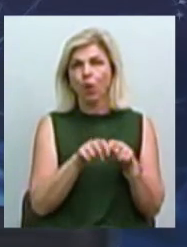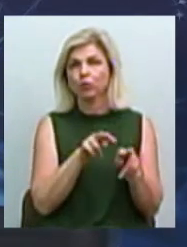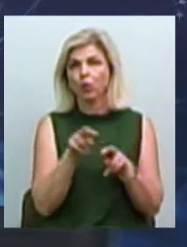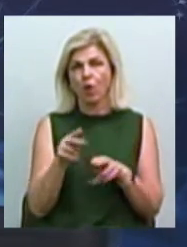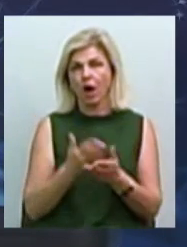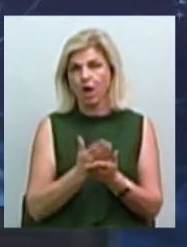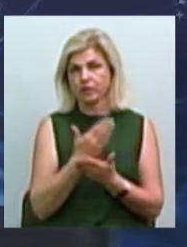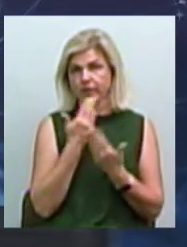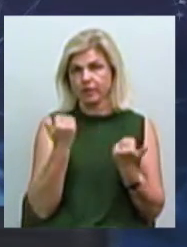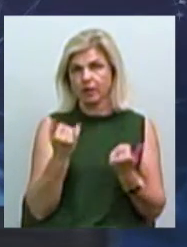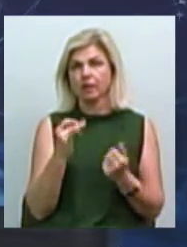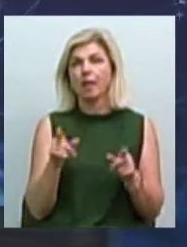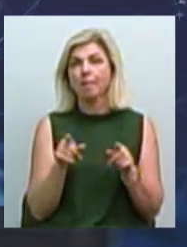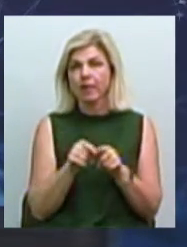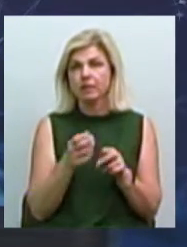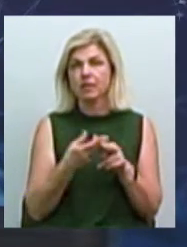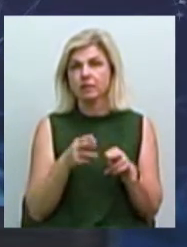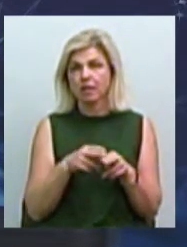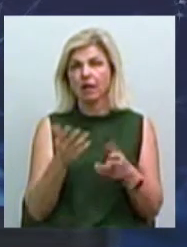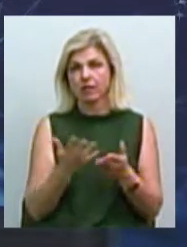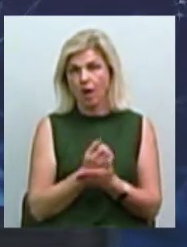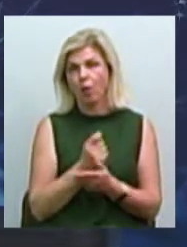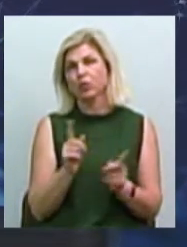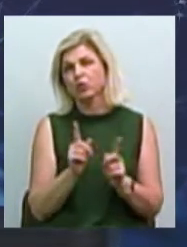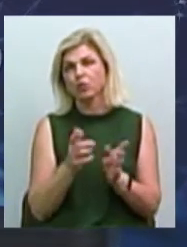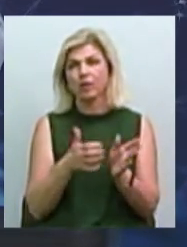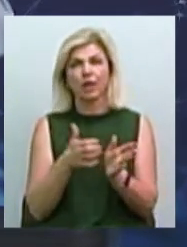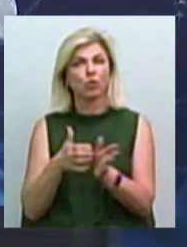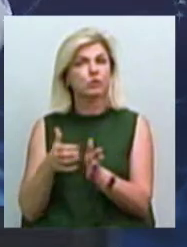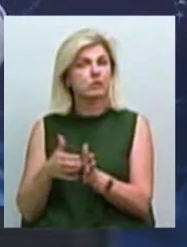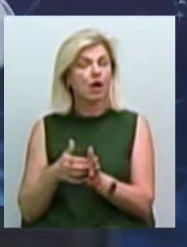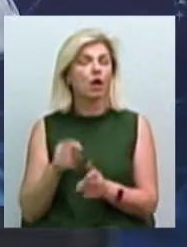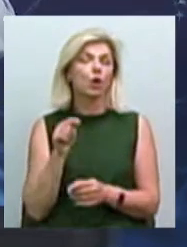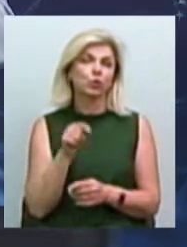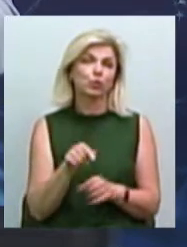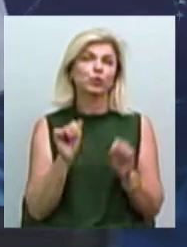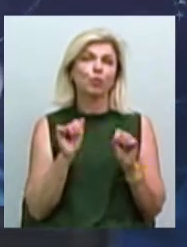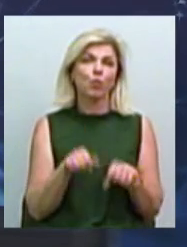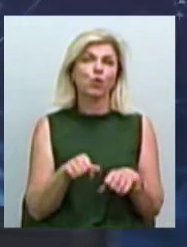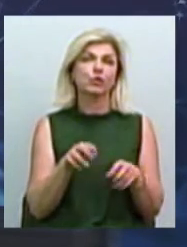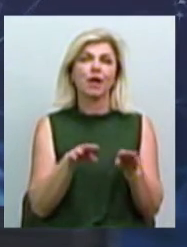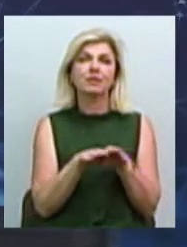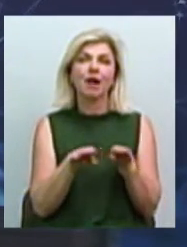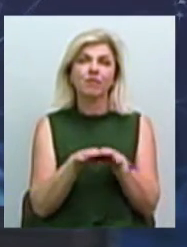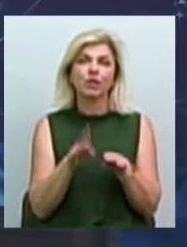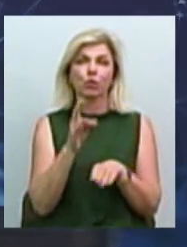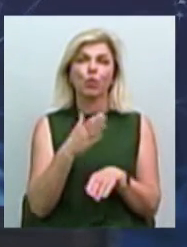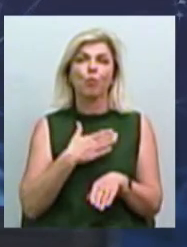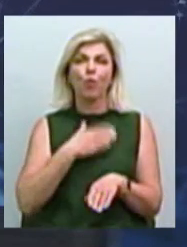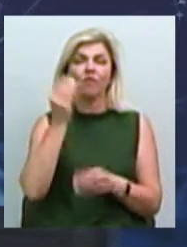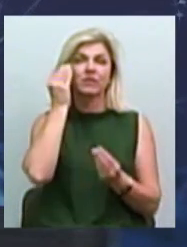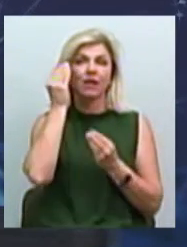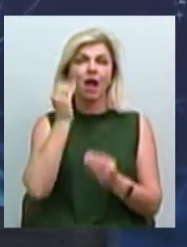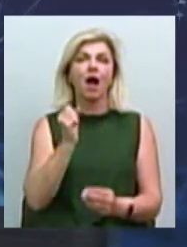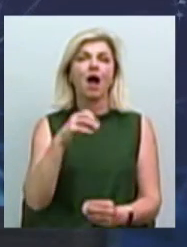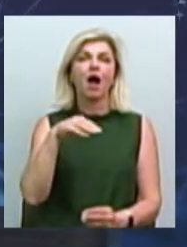то вместе с тем они находят периодически какие-то прорехи. Поэтому как бы, тут можно проводить аналогии, но, на мой взгляд,